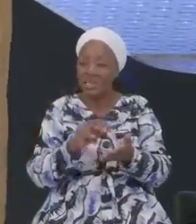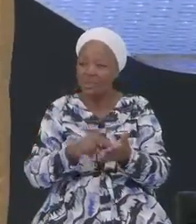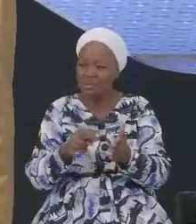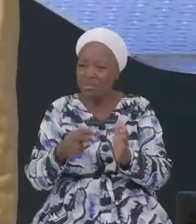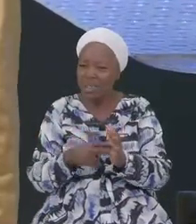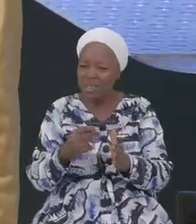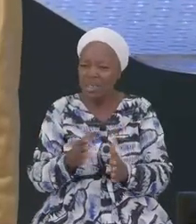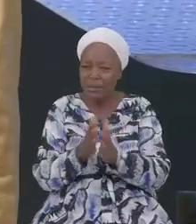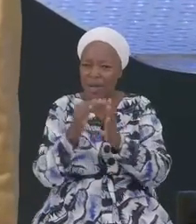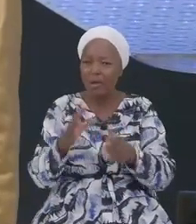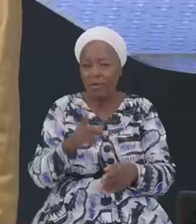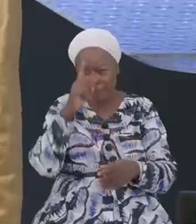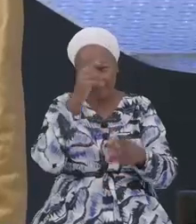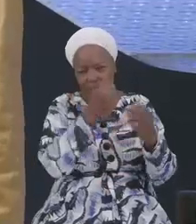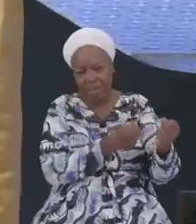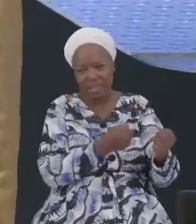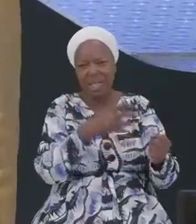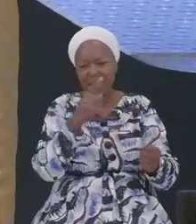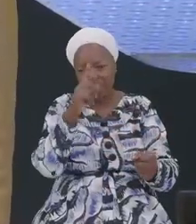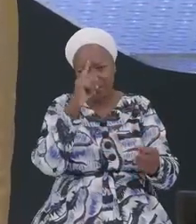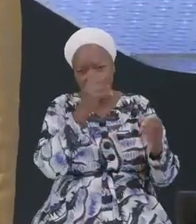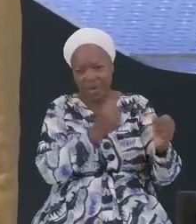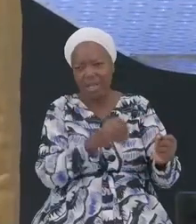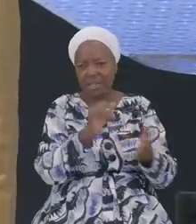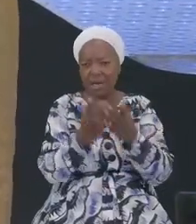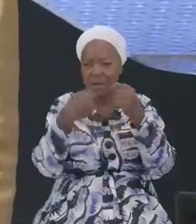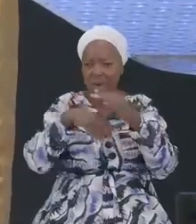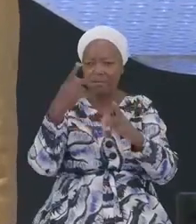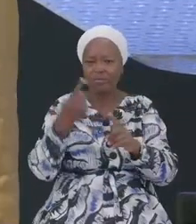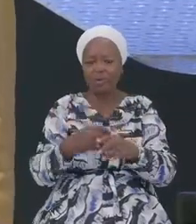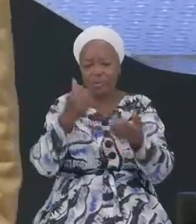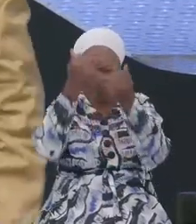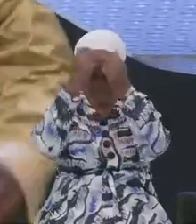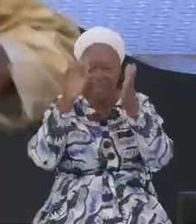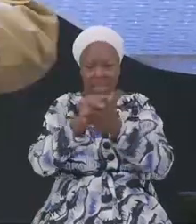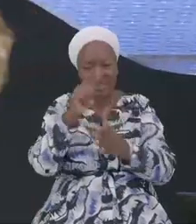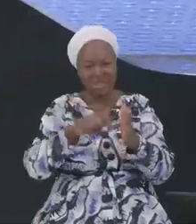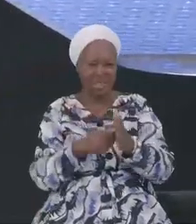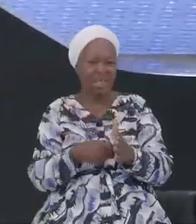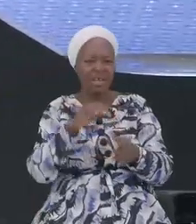qui sort de l'obéissance. C'est ce genre de prière qui est la clé.